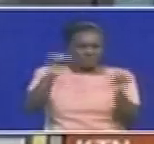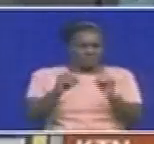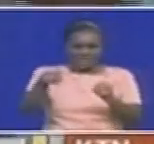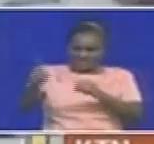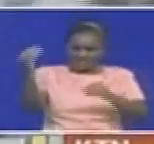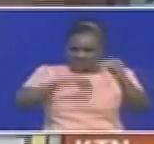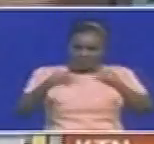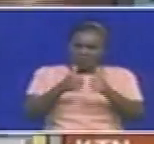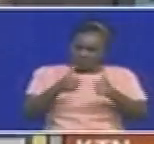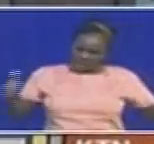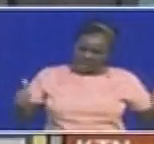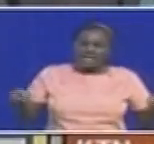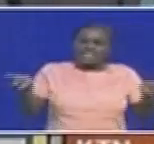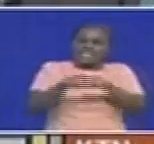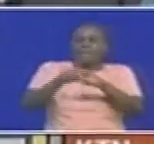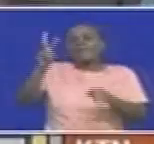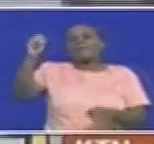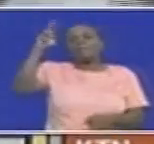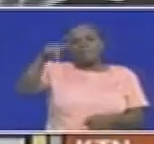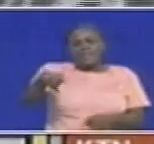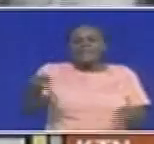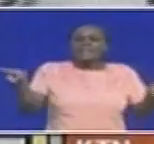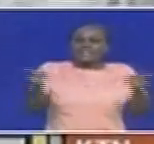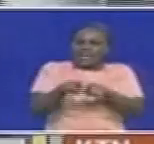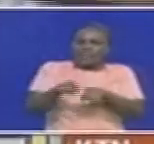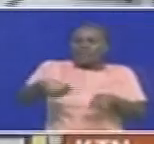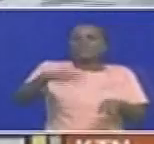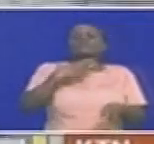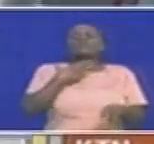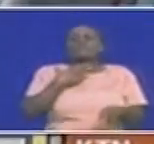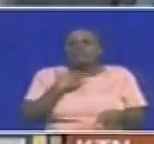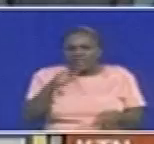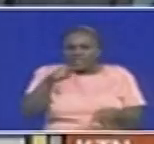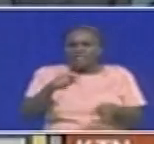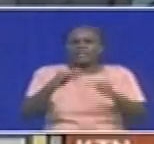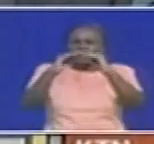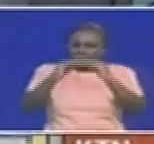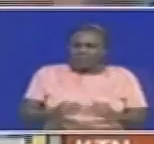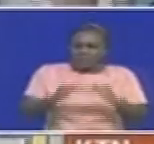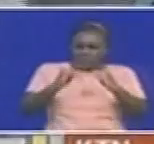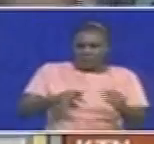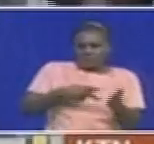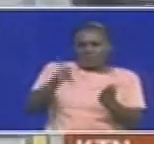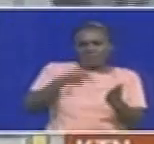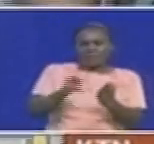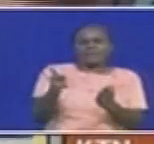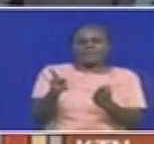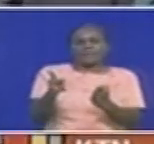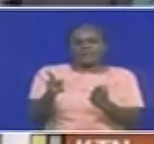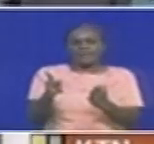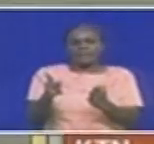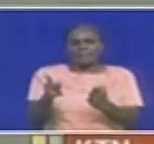alichaguliwa. Tulichaguliwa sawa na wabunge. Pia sisi tunataka hii wage bill iende chini kabisa.